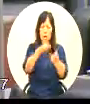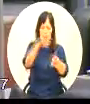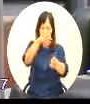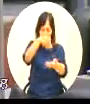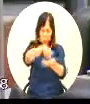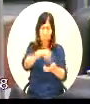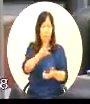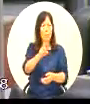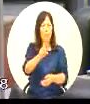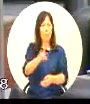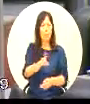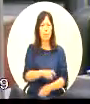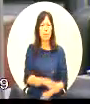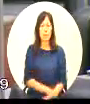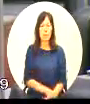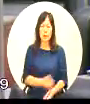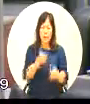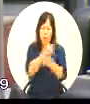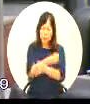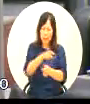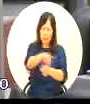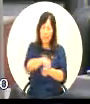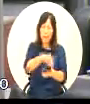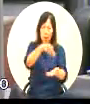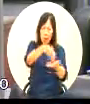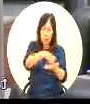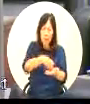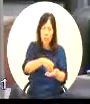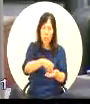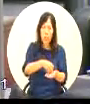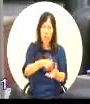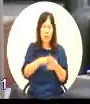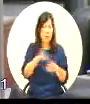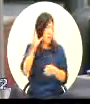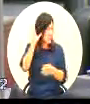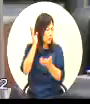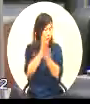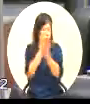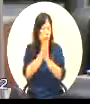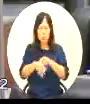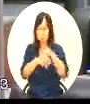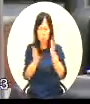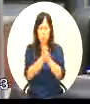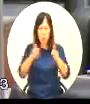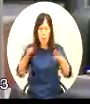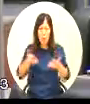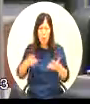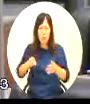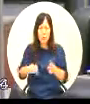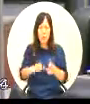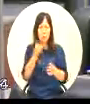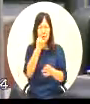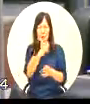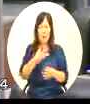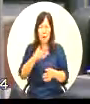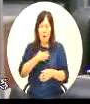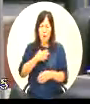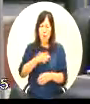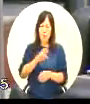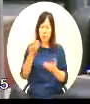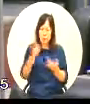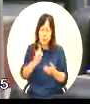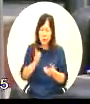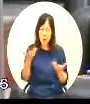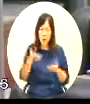书，没有办法代理他，来聆听所有的这个医疗的可能的危险性跟风